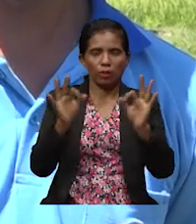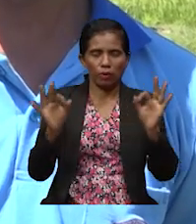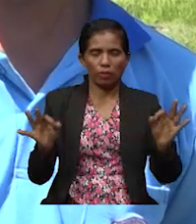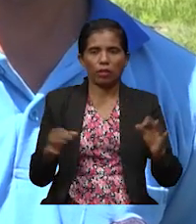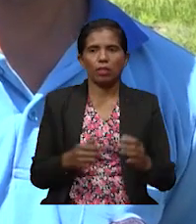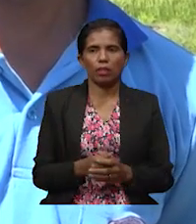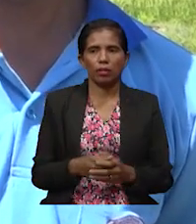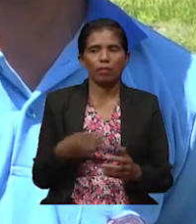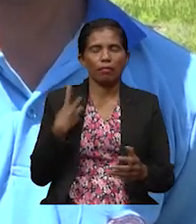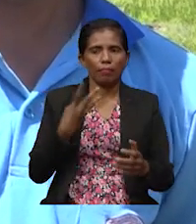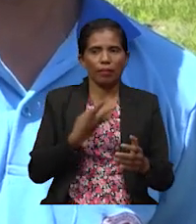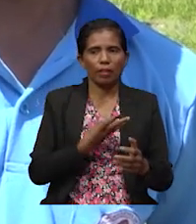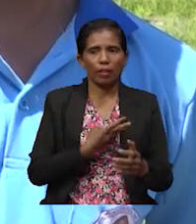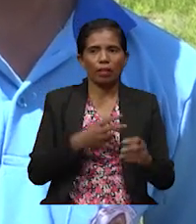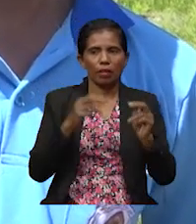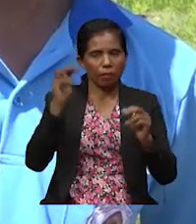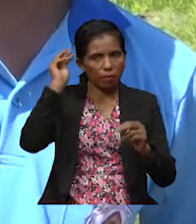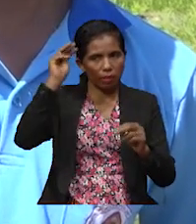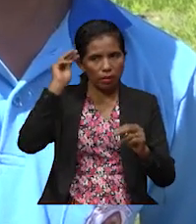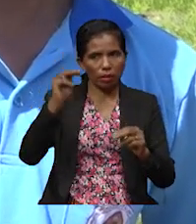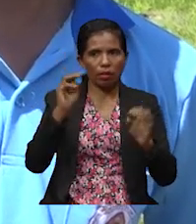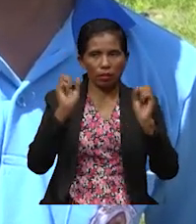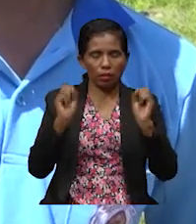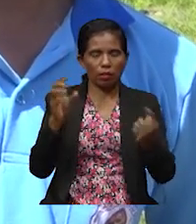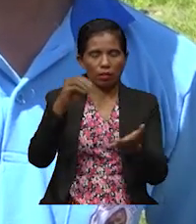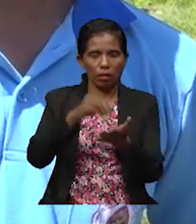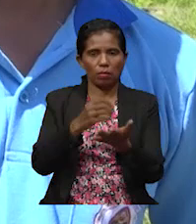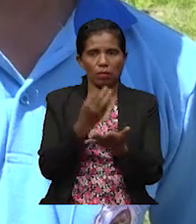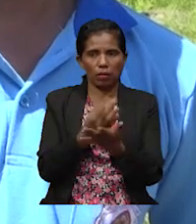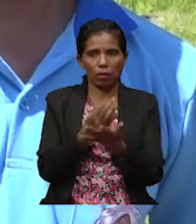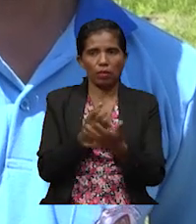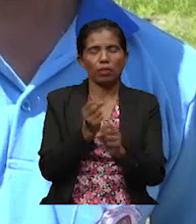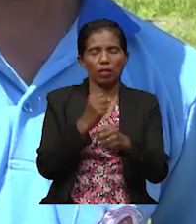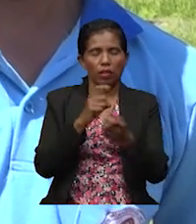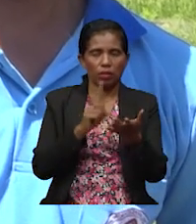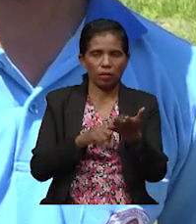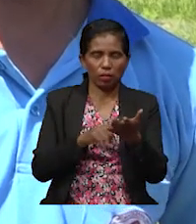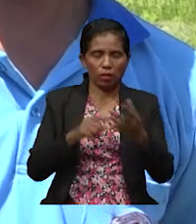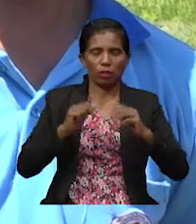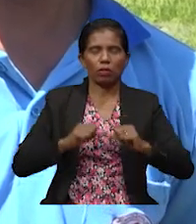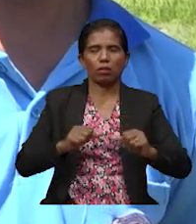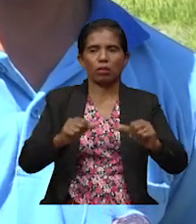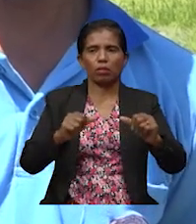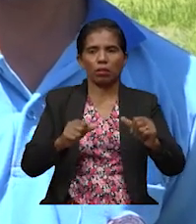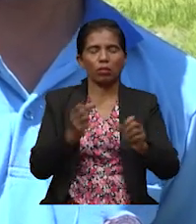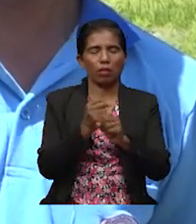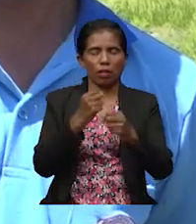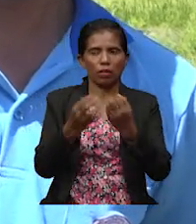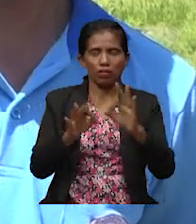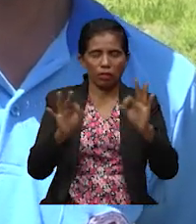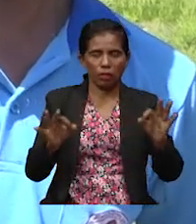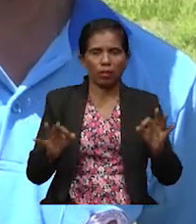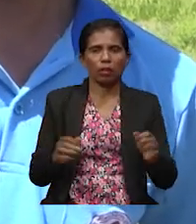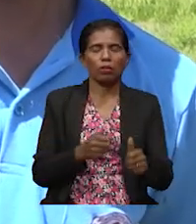ne ministerio se tau ba propoi ba orçamento para halo diskusui para halo kontinua para halo finaliza ba cekram ne be